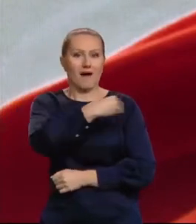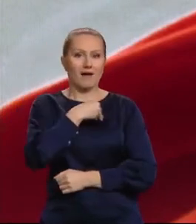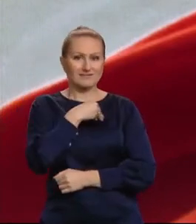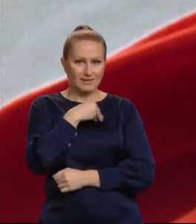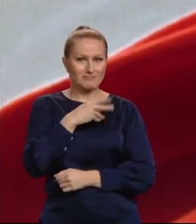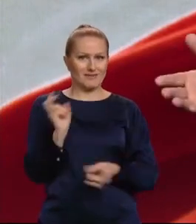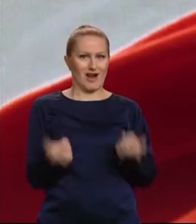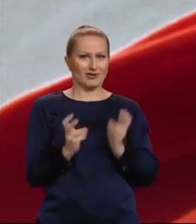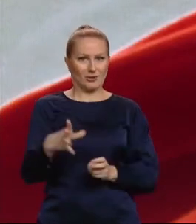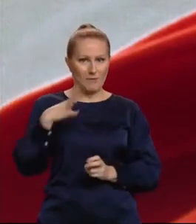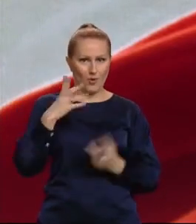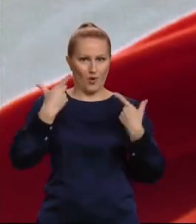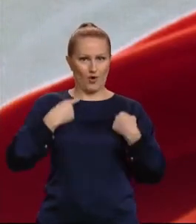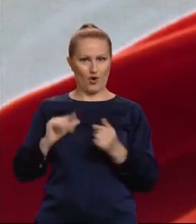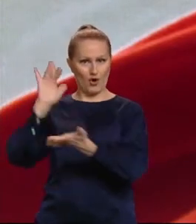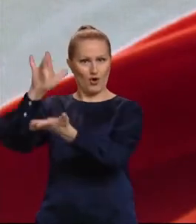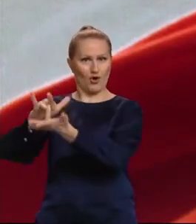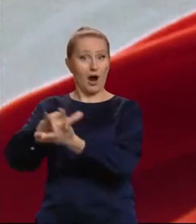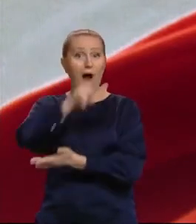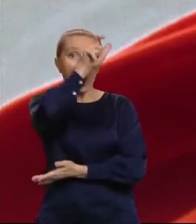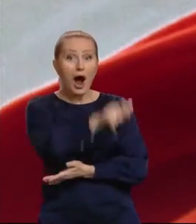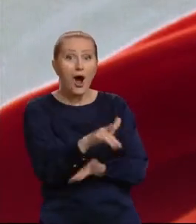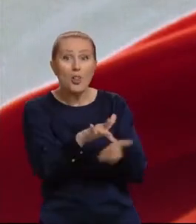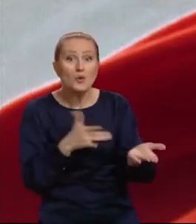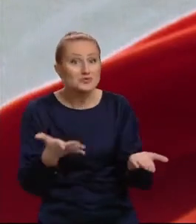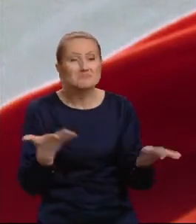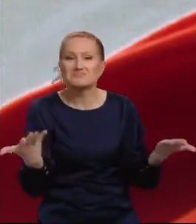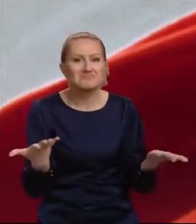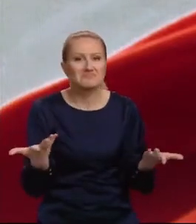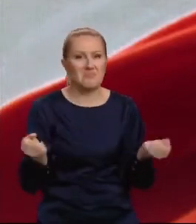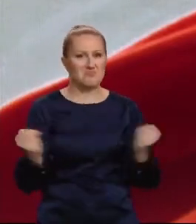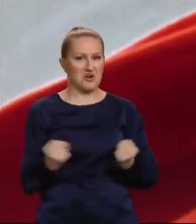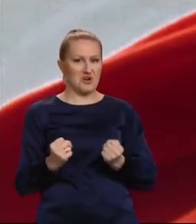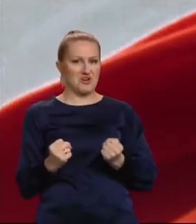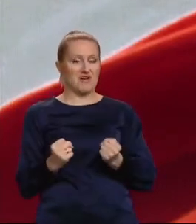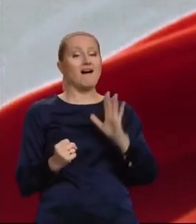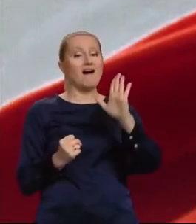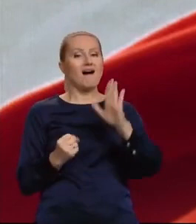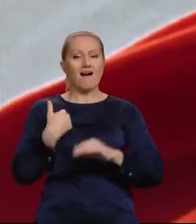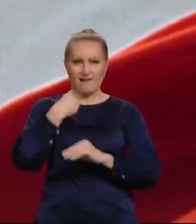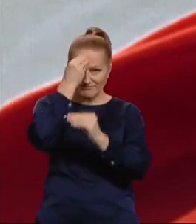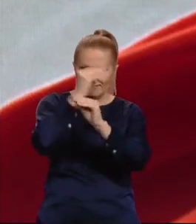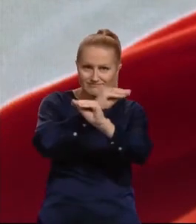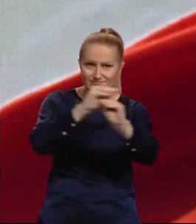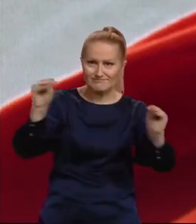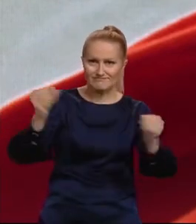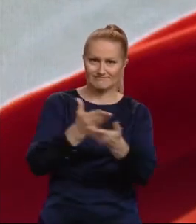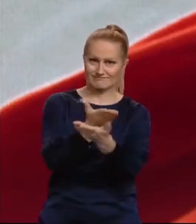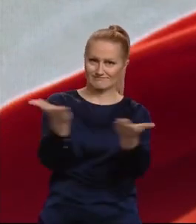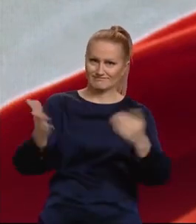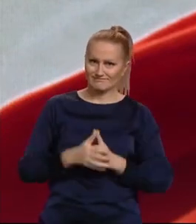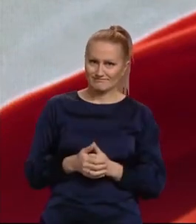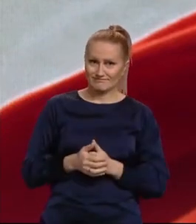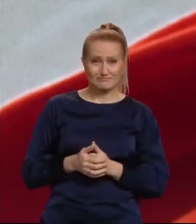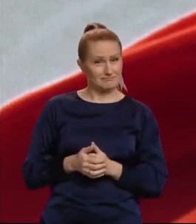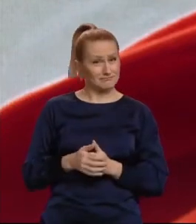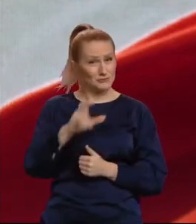Kaczyńskim, a on znowu stchórzył. Zwracam się zatem do Państwa. Czy